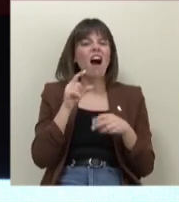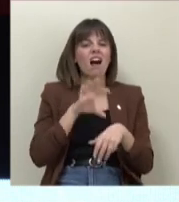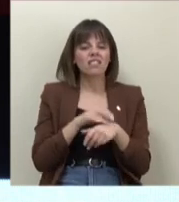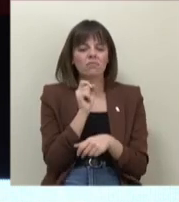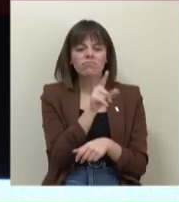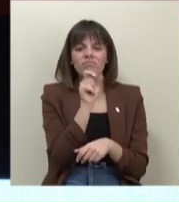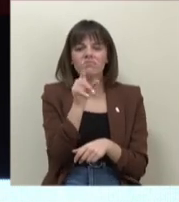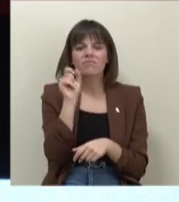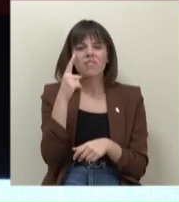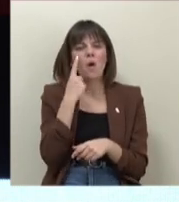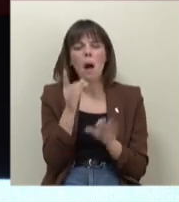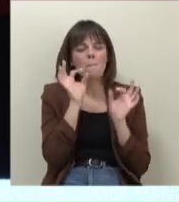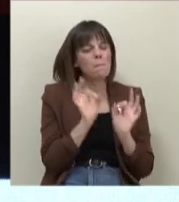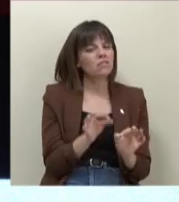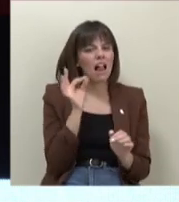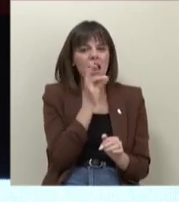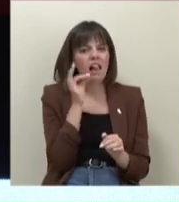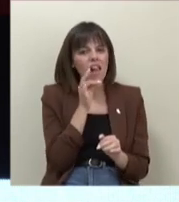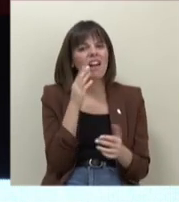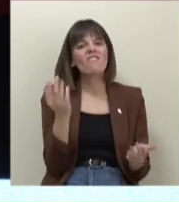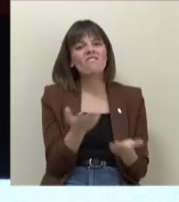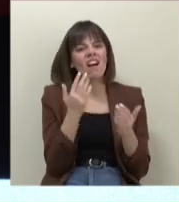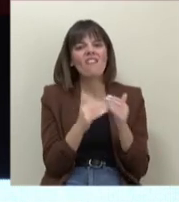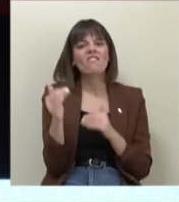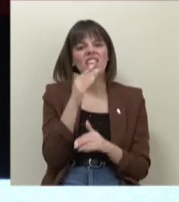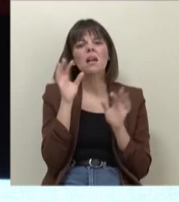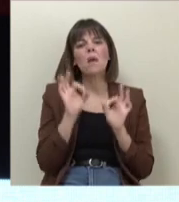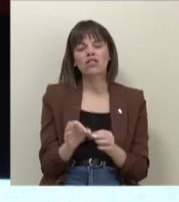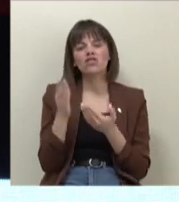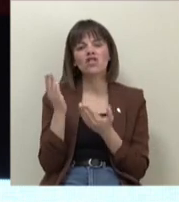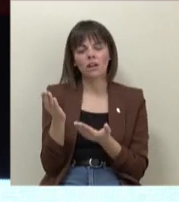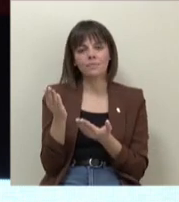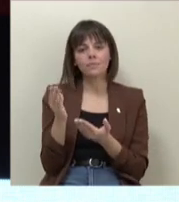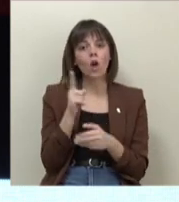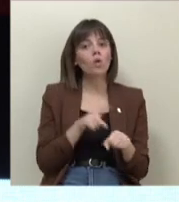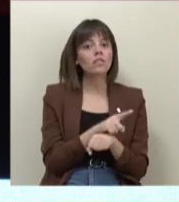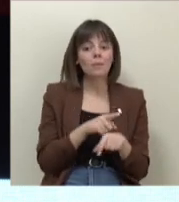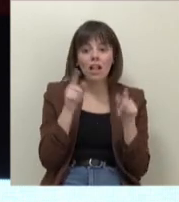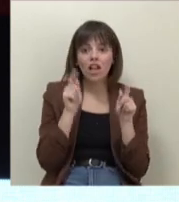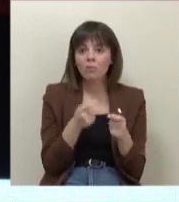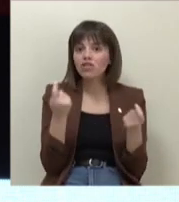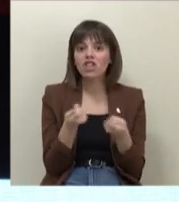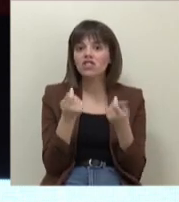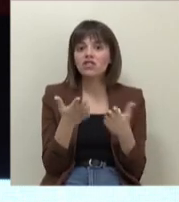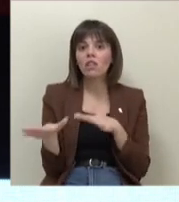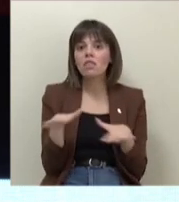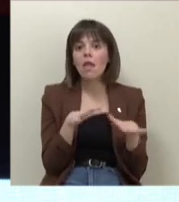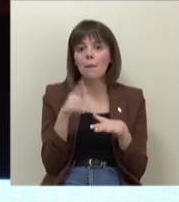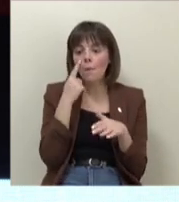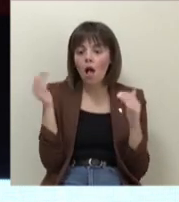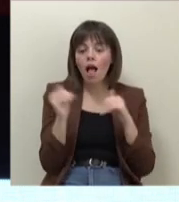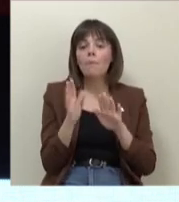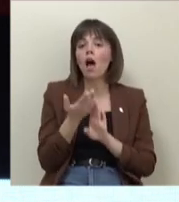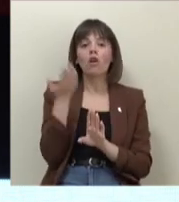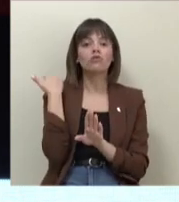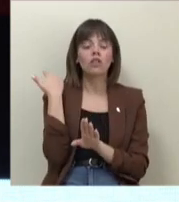hastalıklar ya başlamıştır ya da daha fazla başlayacaktır. O zaman yapılacak iş deprem